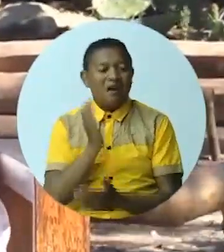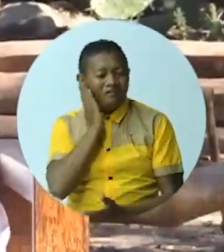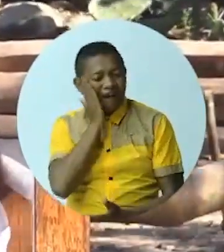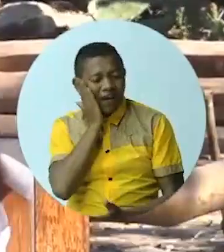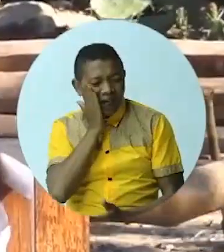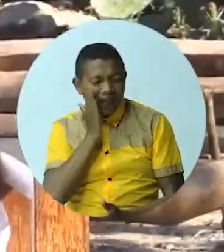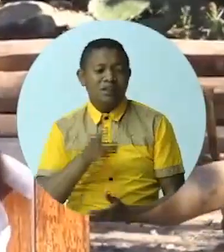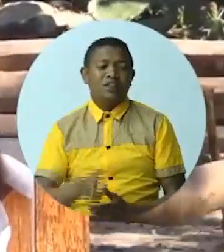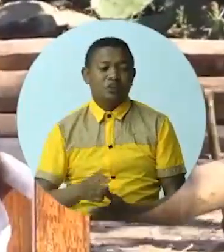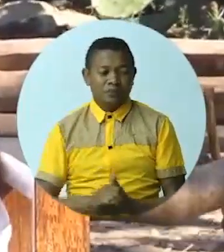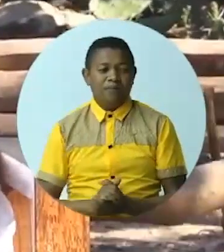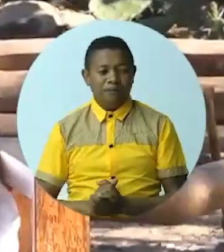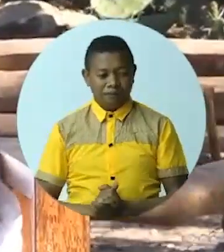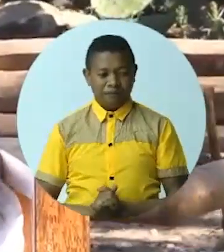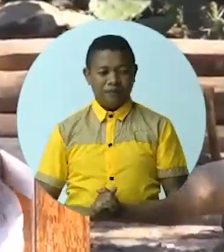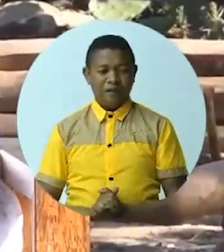ankalaza an'izay